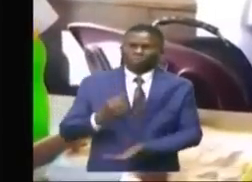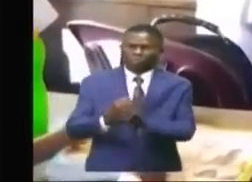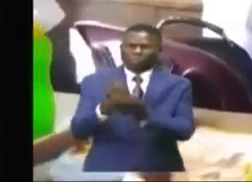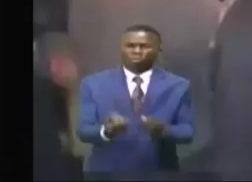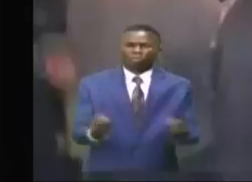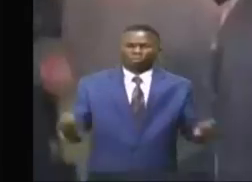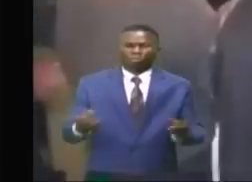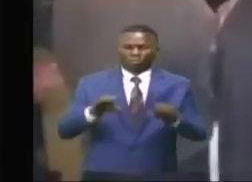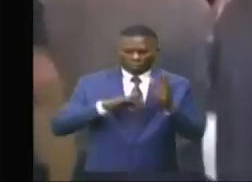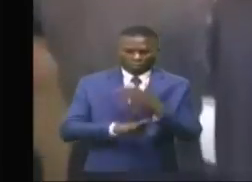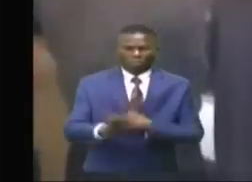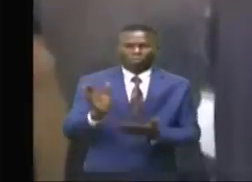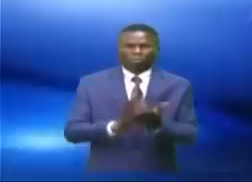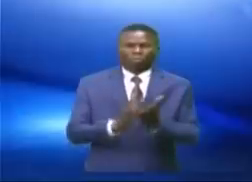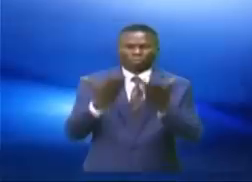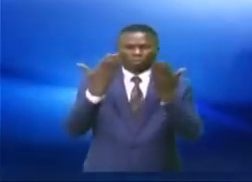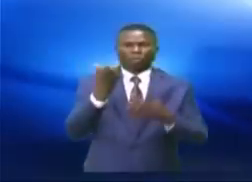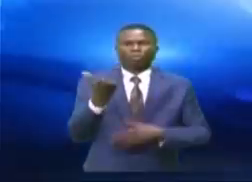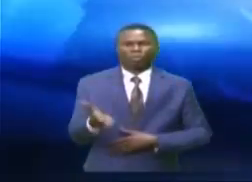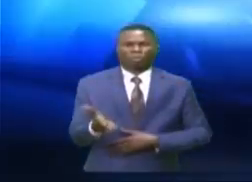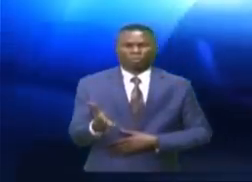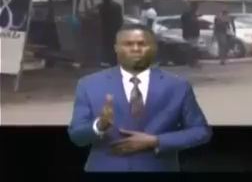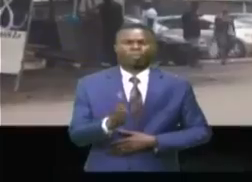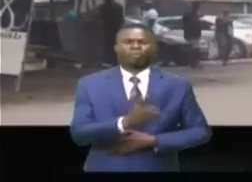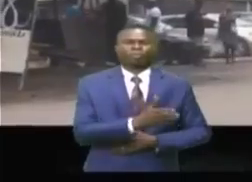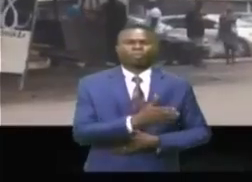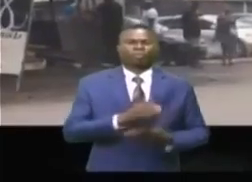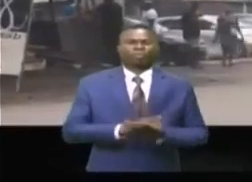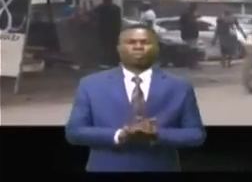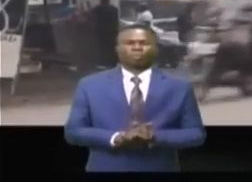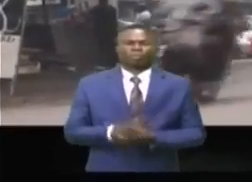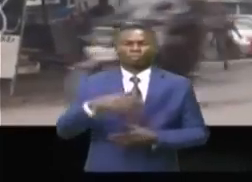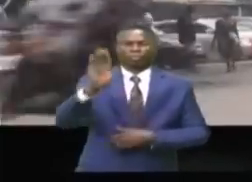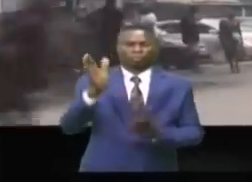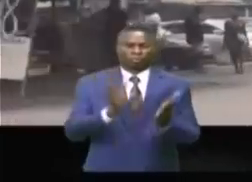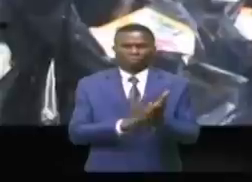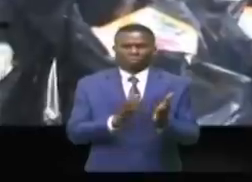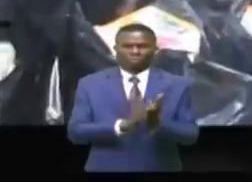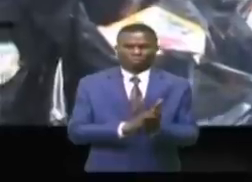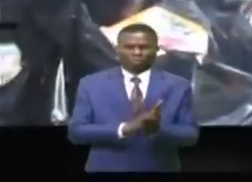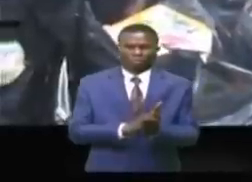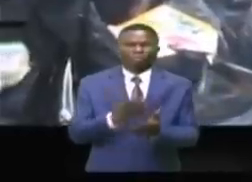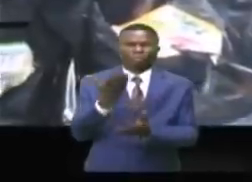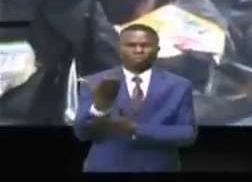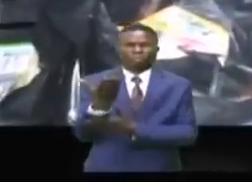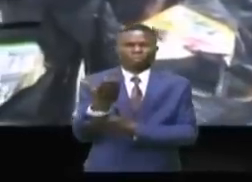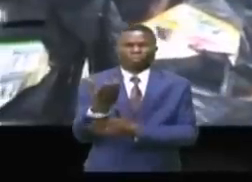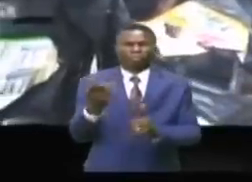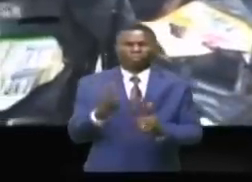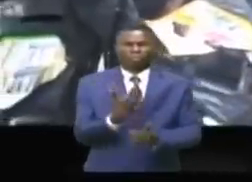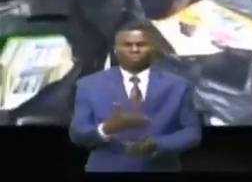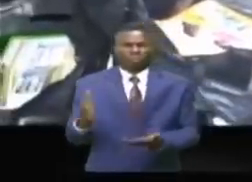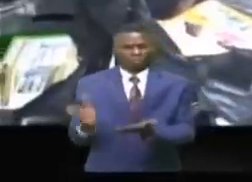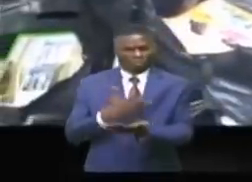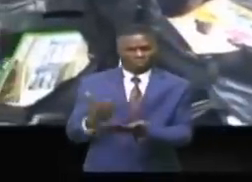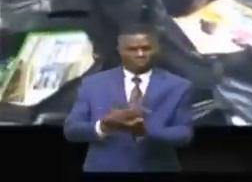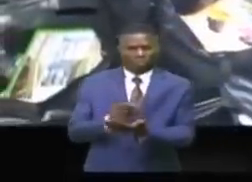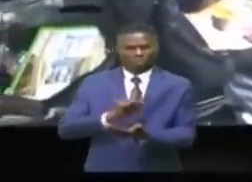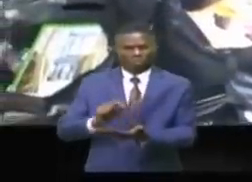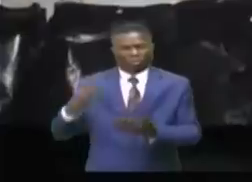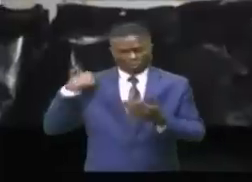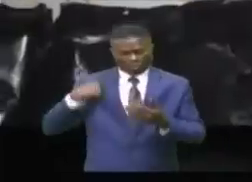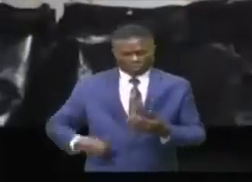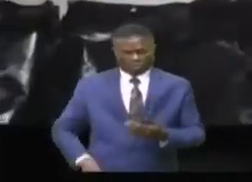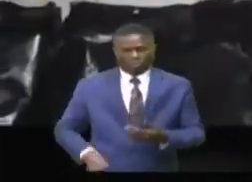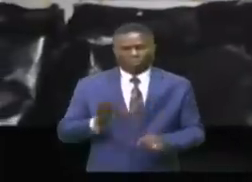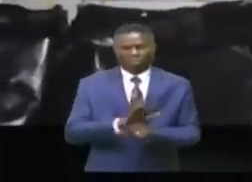l'éducation scolaire des enfants. Aller à l'école demande d'avoir les objets classiques et autres